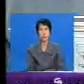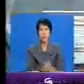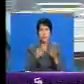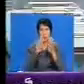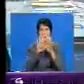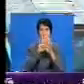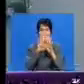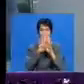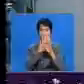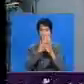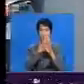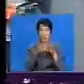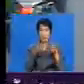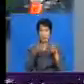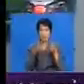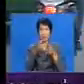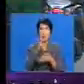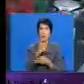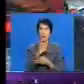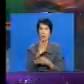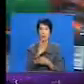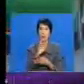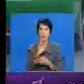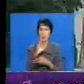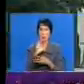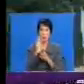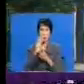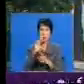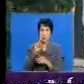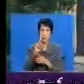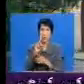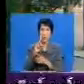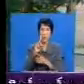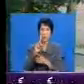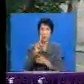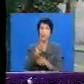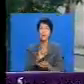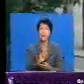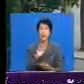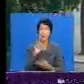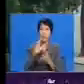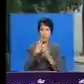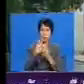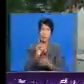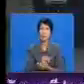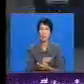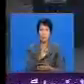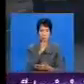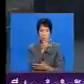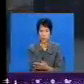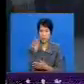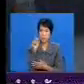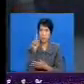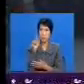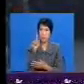างรัชดาลาดพร้าวไปเส้นทางรัชวิภาค่ะปกติการจราจรในวันจันทร์ถึงศุกร์ซึ่งเป็นวันทำงานการจ